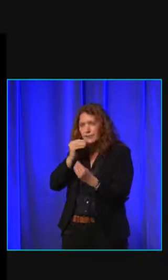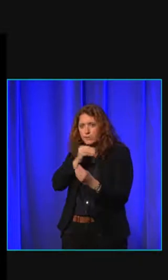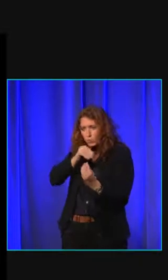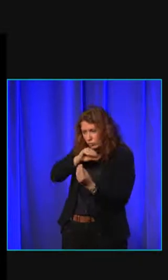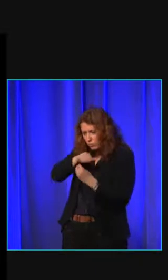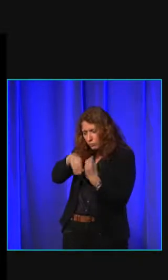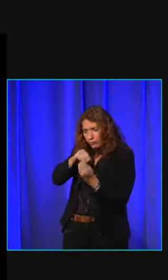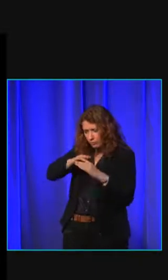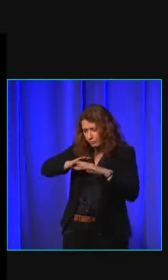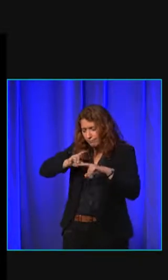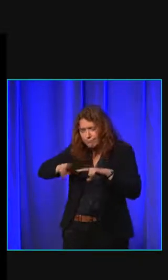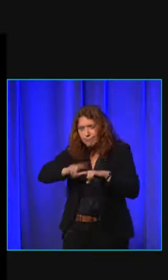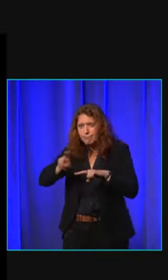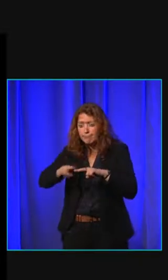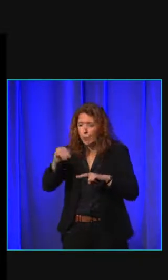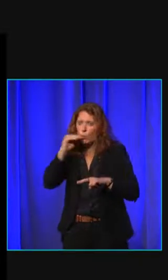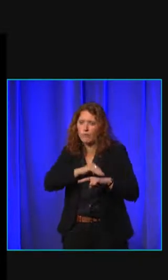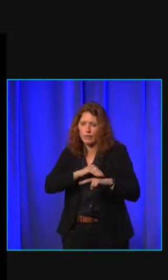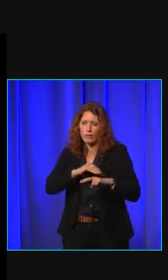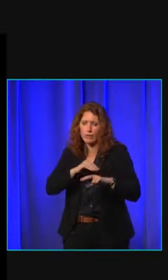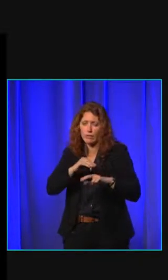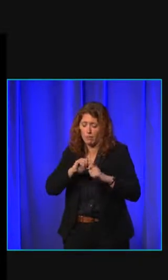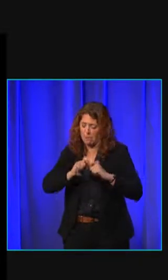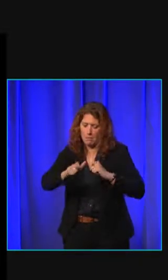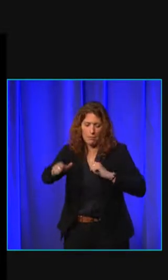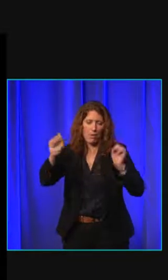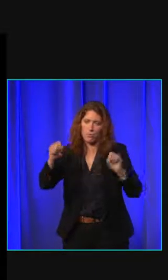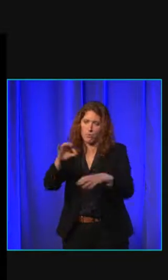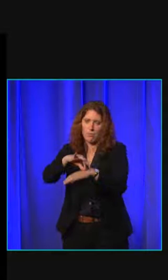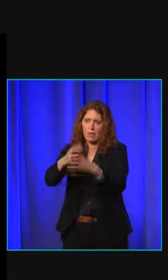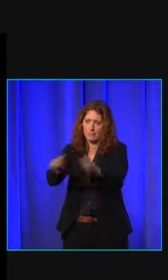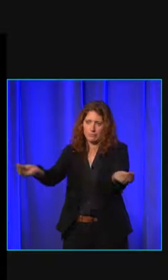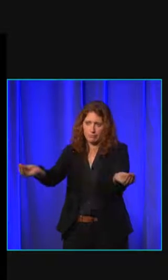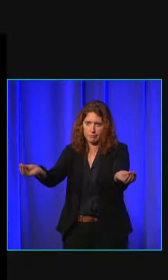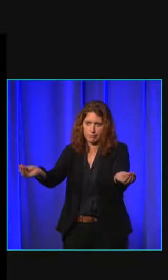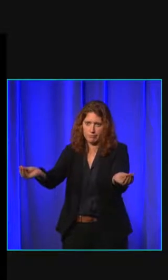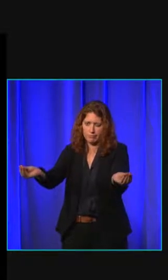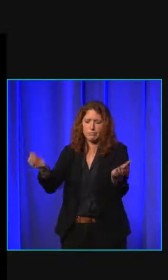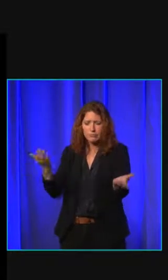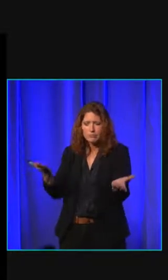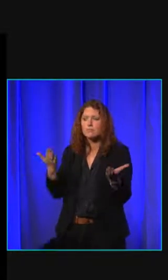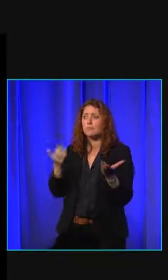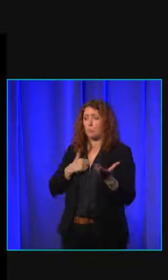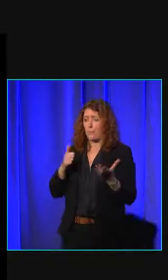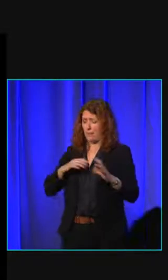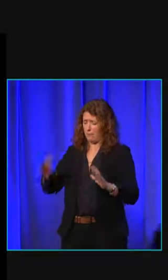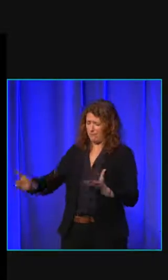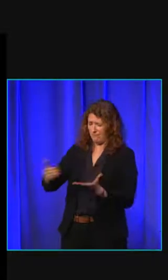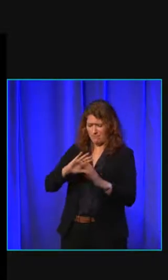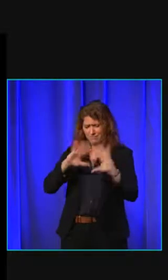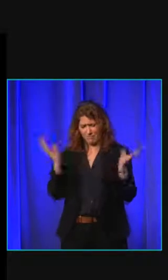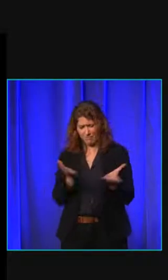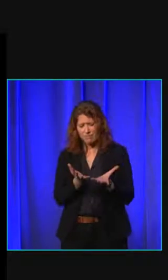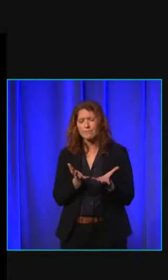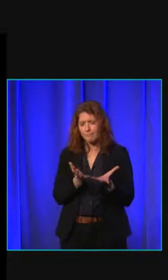les réponses immunitaires et inflammatoires nécessaires au processus de guérison. Donc, ce que je fais, moi, avec les sportifs, c'est